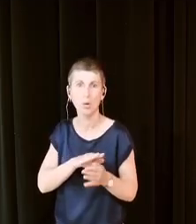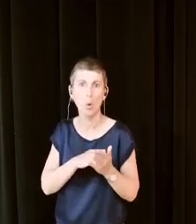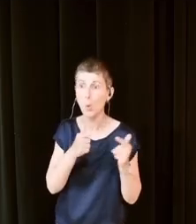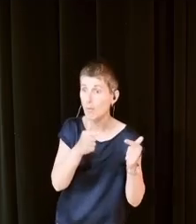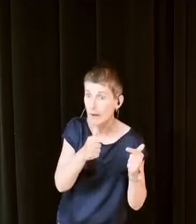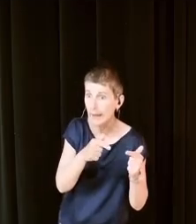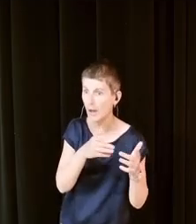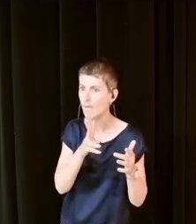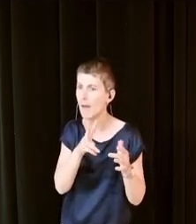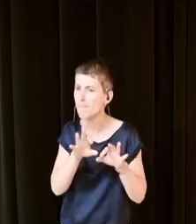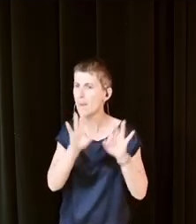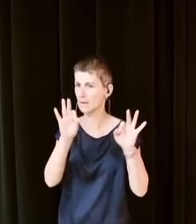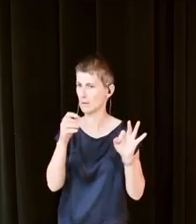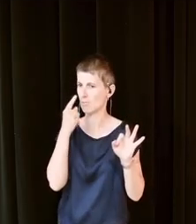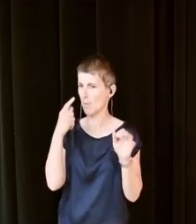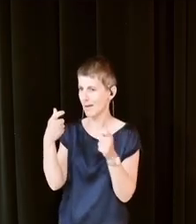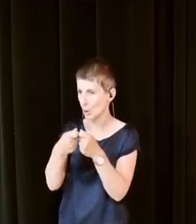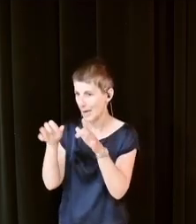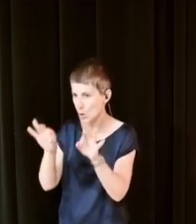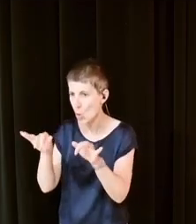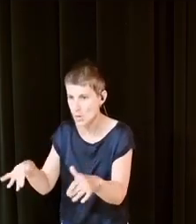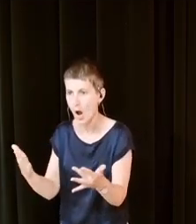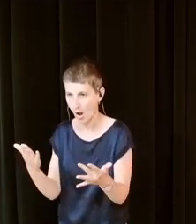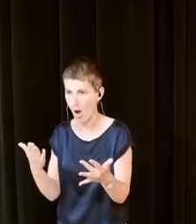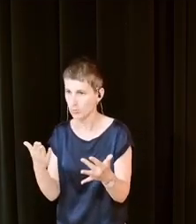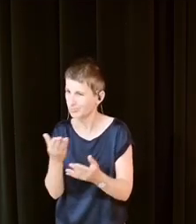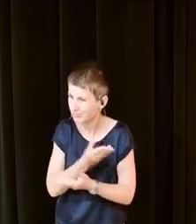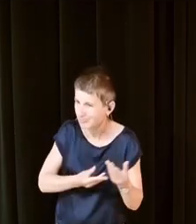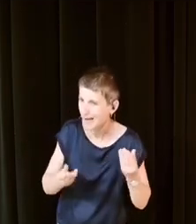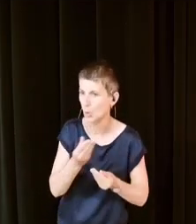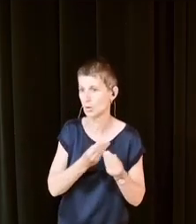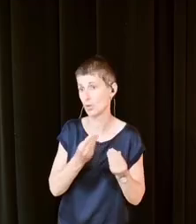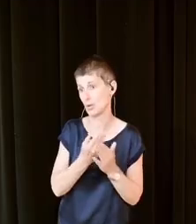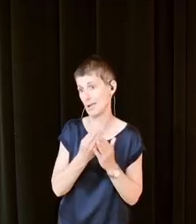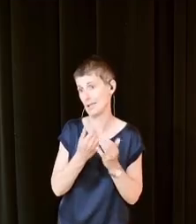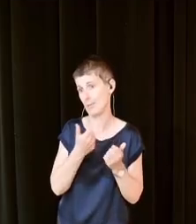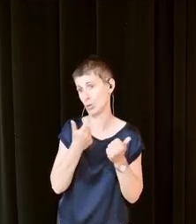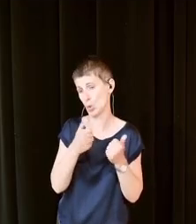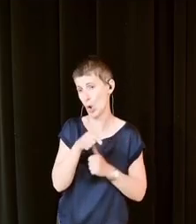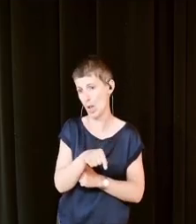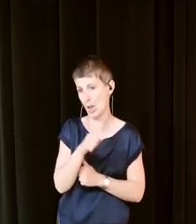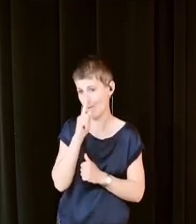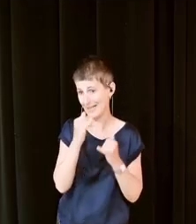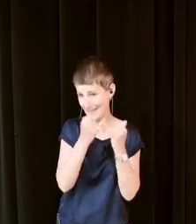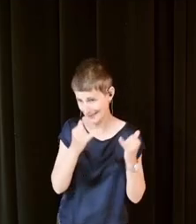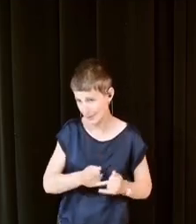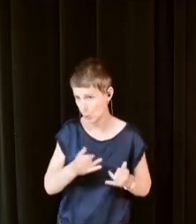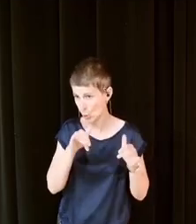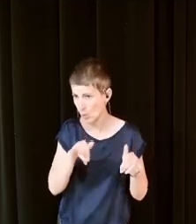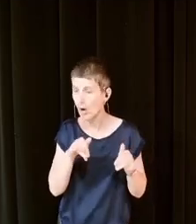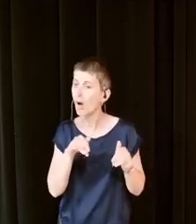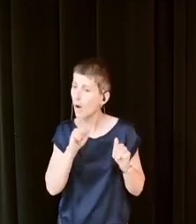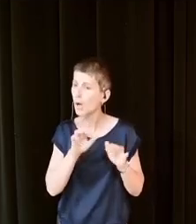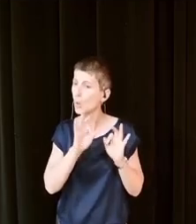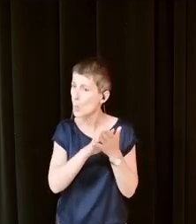Und ich glaube, das ist das Tolle oder das Richtige, auch in der Institution mit Kollegen zu sein und sich so abzusprechen, zu spüren, wer kann das gerade, ich